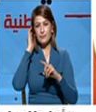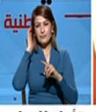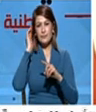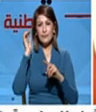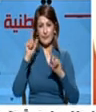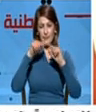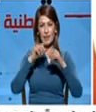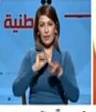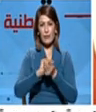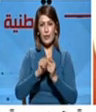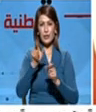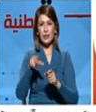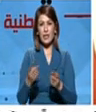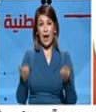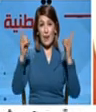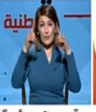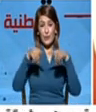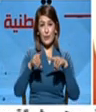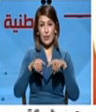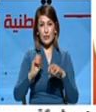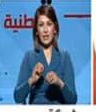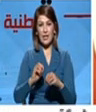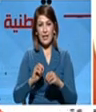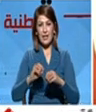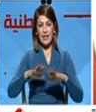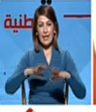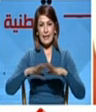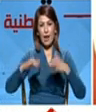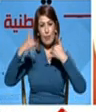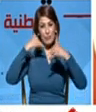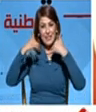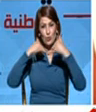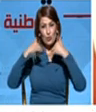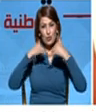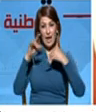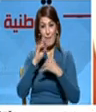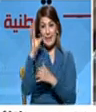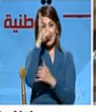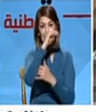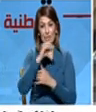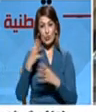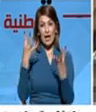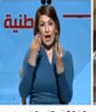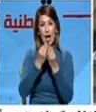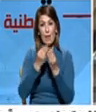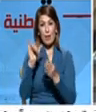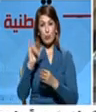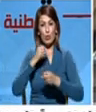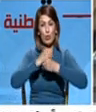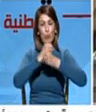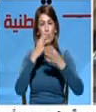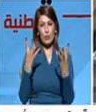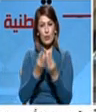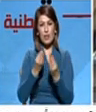الاخيره وكذلك بيصير اه بالطبع قطاع الاتصالات عدد المشاهدين كان اخر